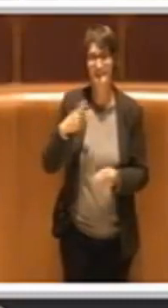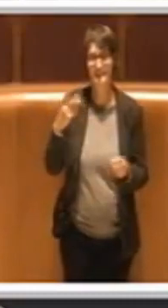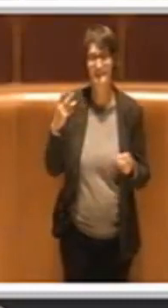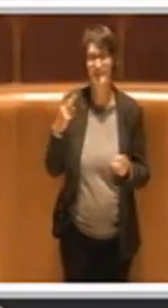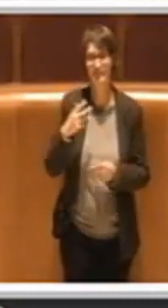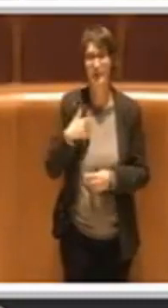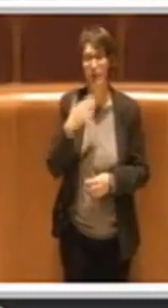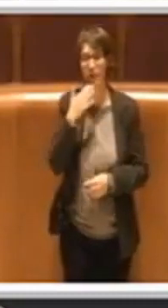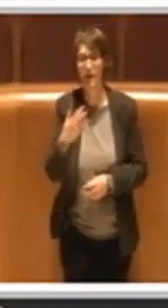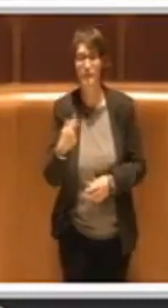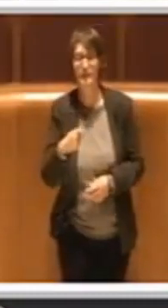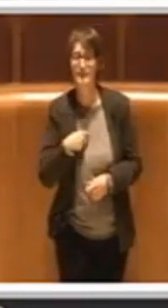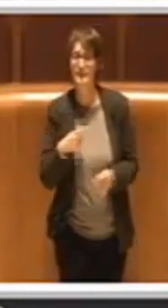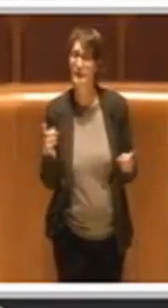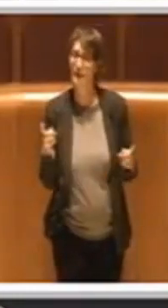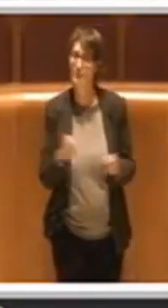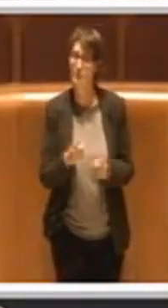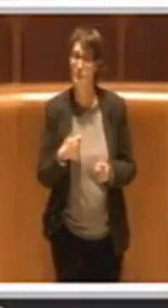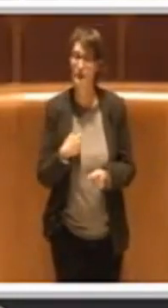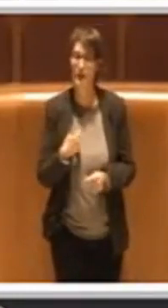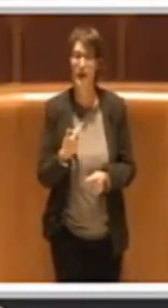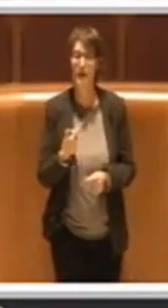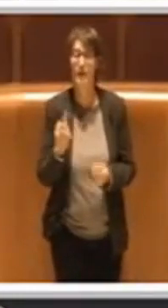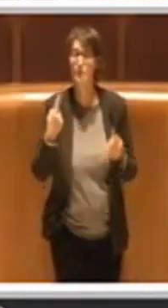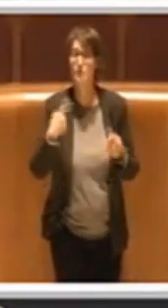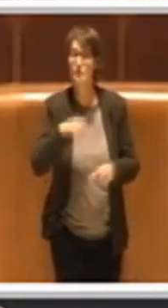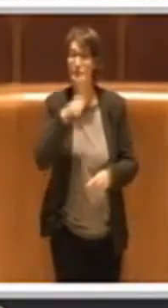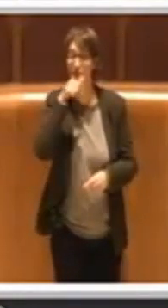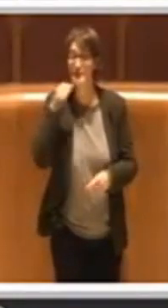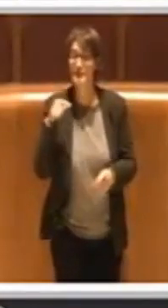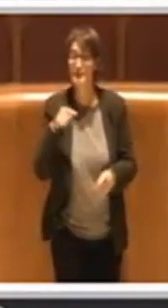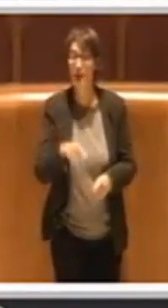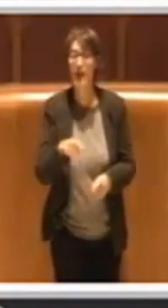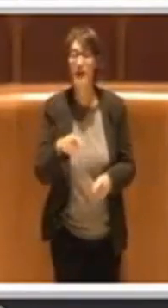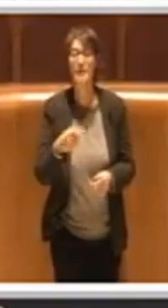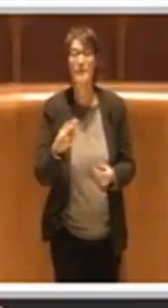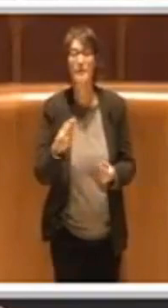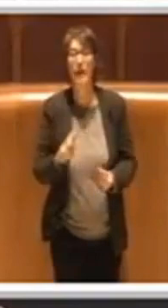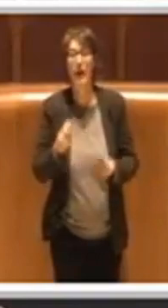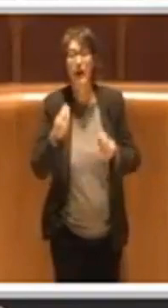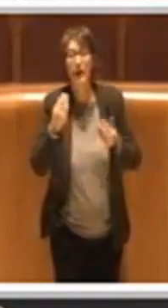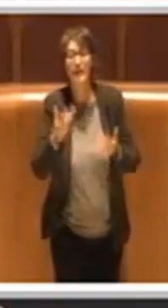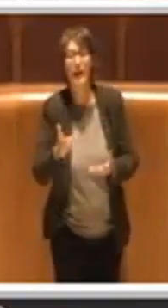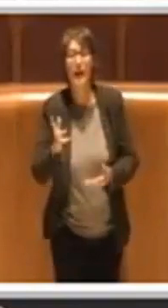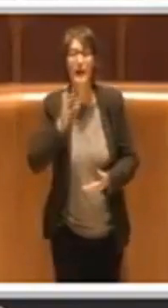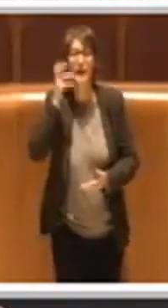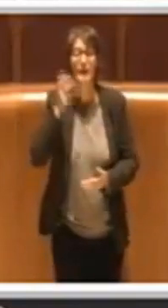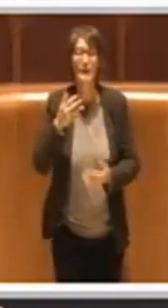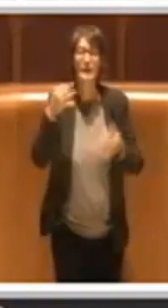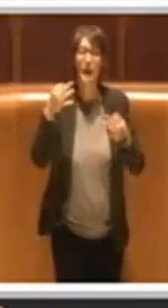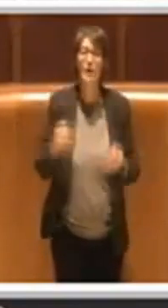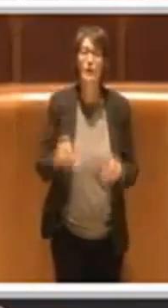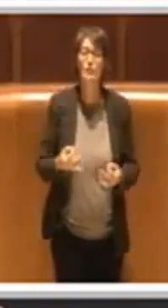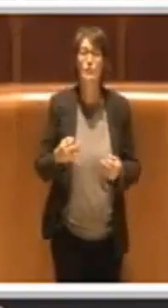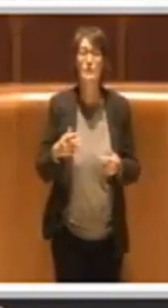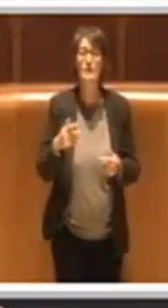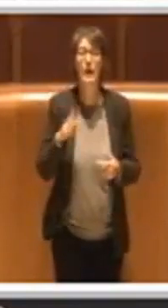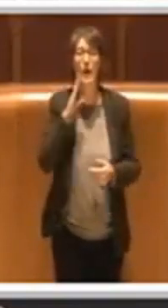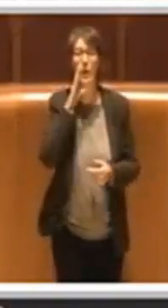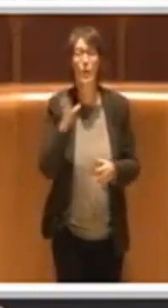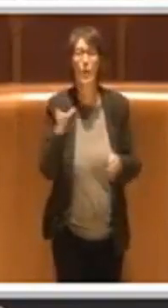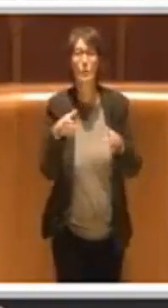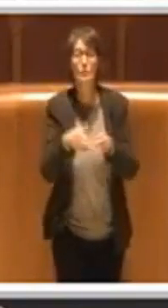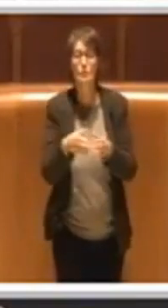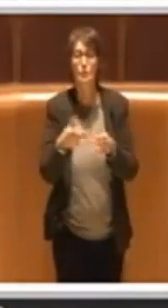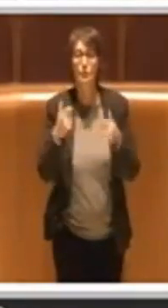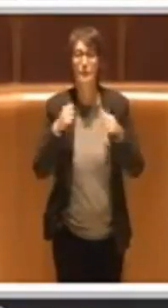Grazie Presidente. Molto brevemente è per dare la giusta dignità alla consulta cittadina permanente per i